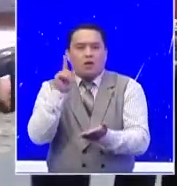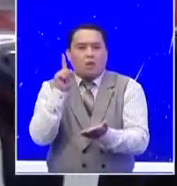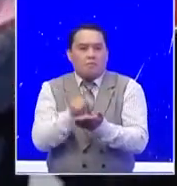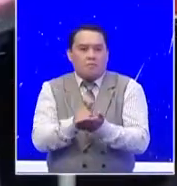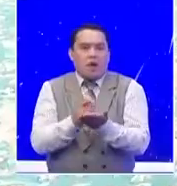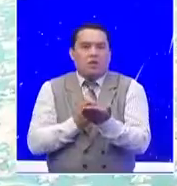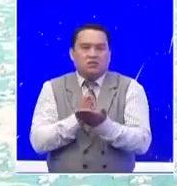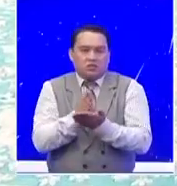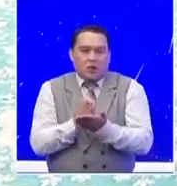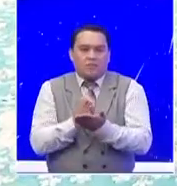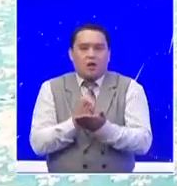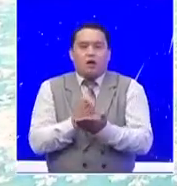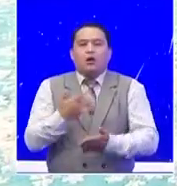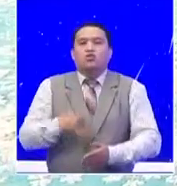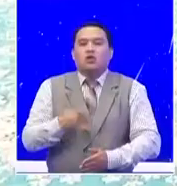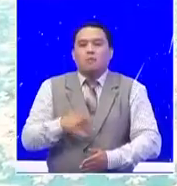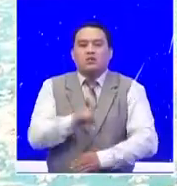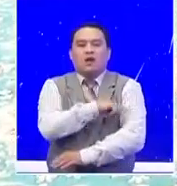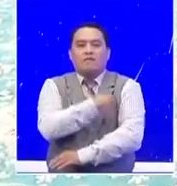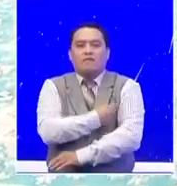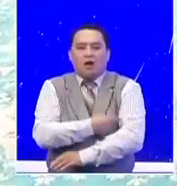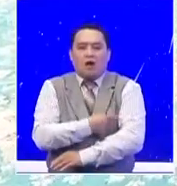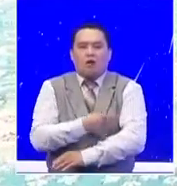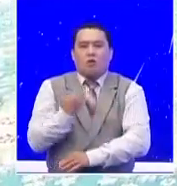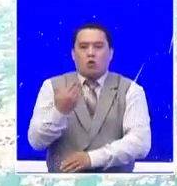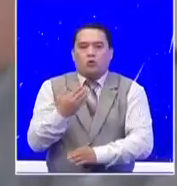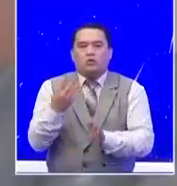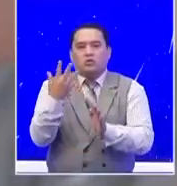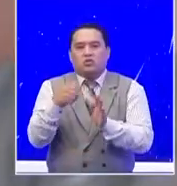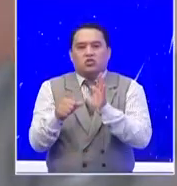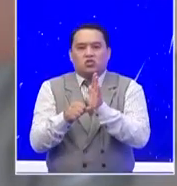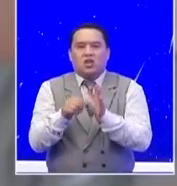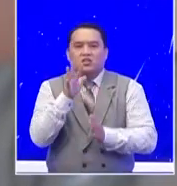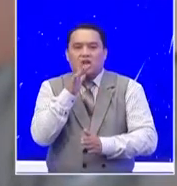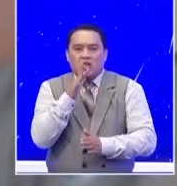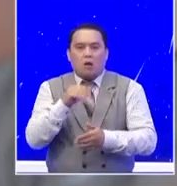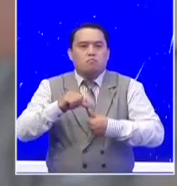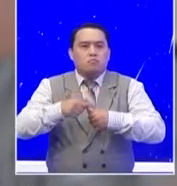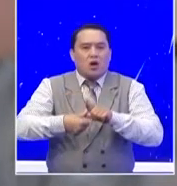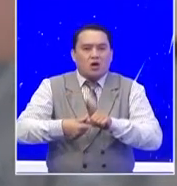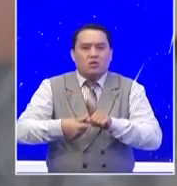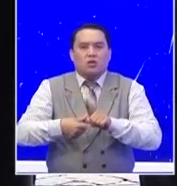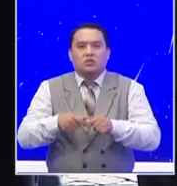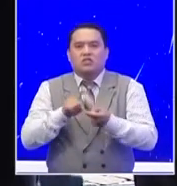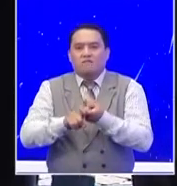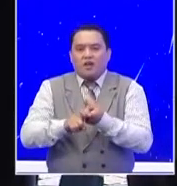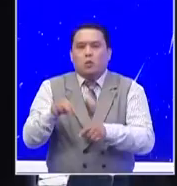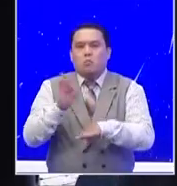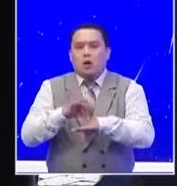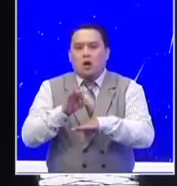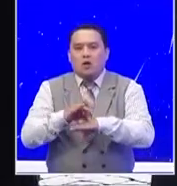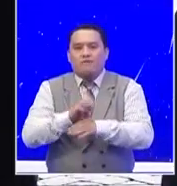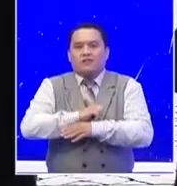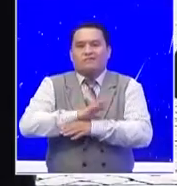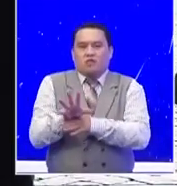него обязанности. Врач Жамбылского района Бегалидин Алашбаев скончался в 36 лет. Постоянно контактировал